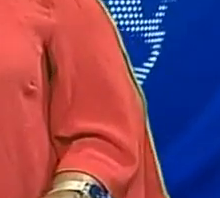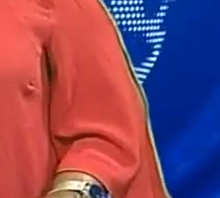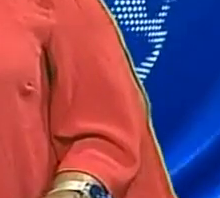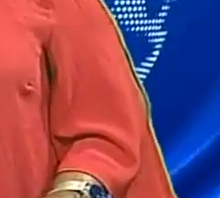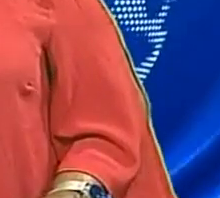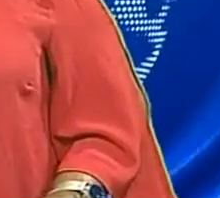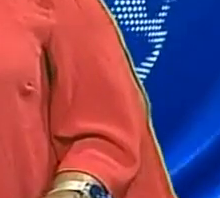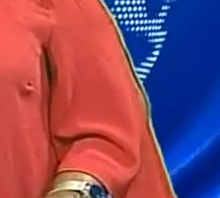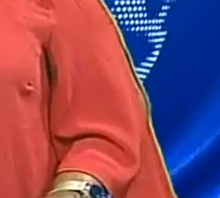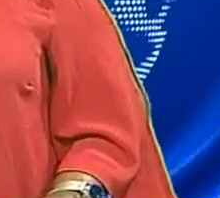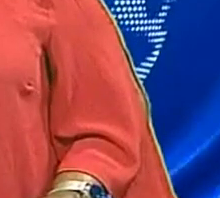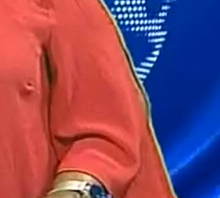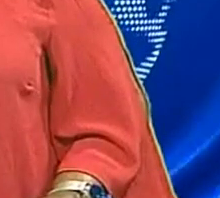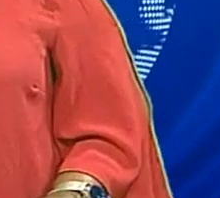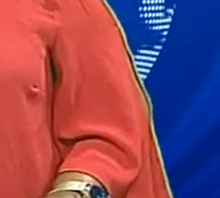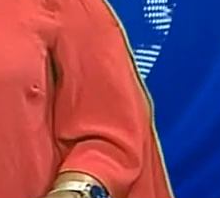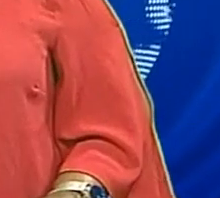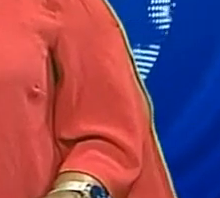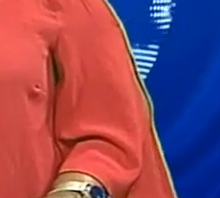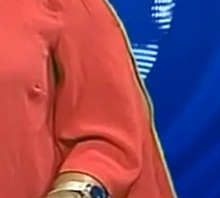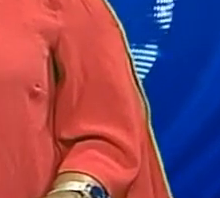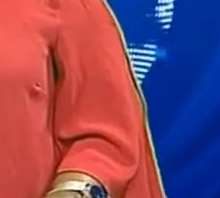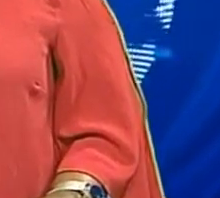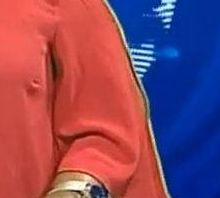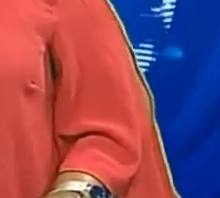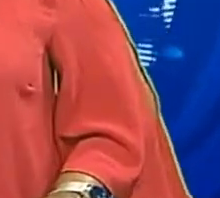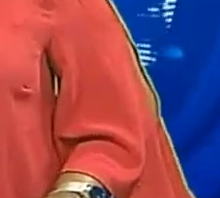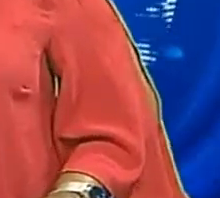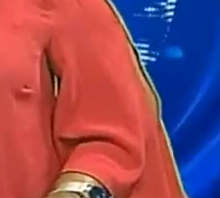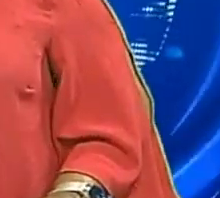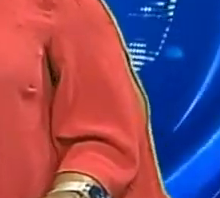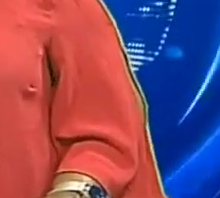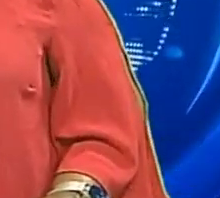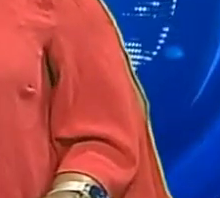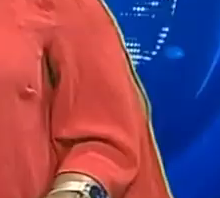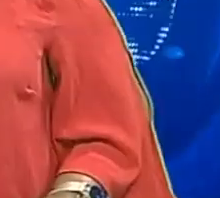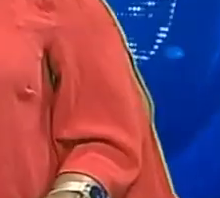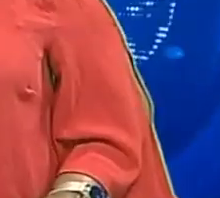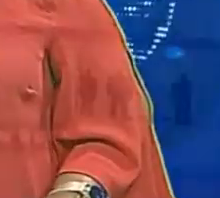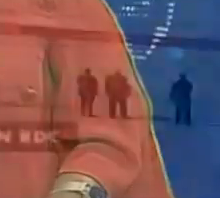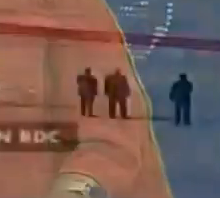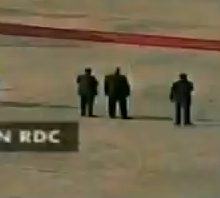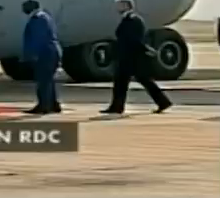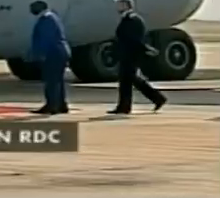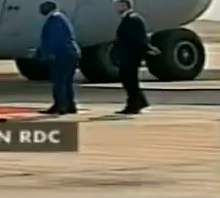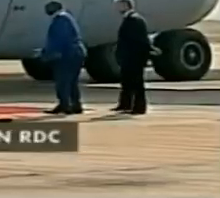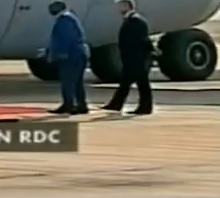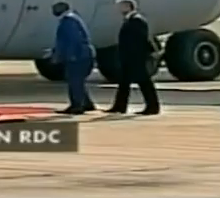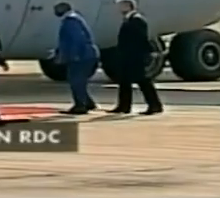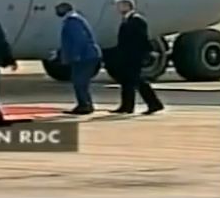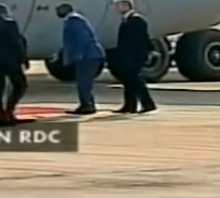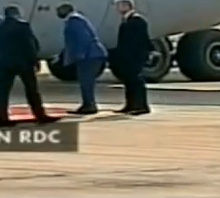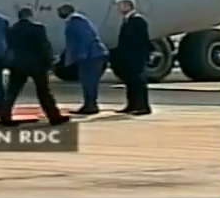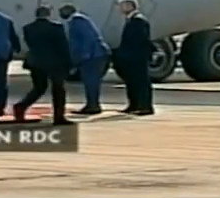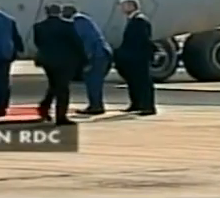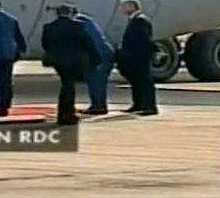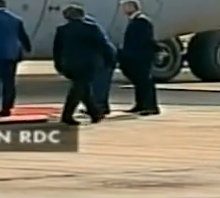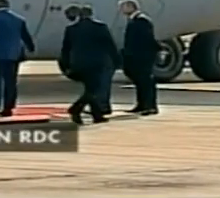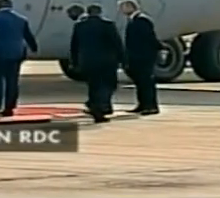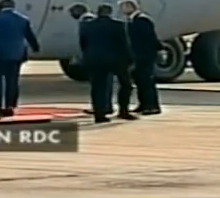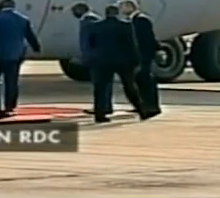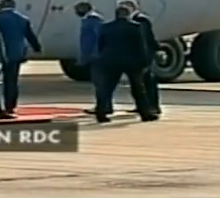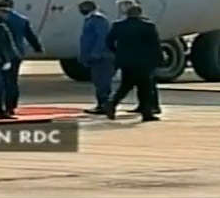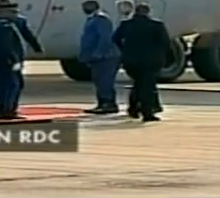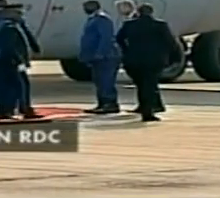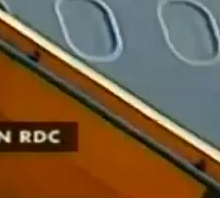Plusieurs reports de sa visite en République démocratique du Congo, notamment en raison de la crise sanitaire, le roi belge Philippe